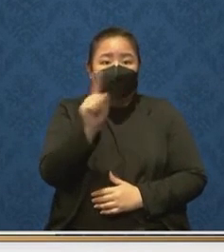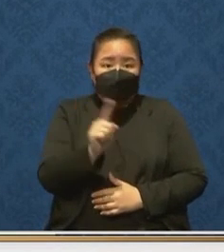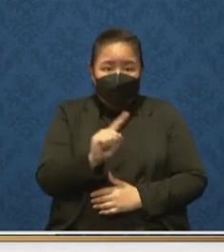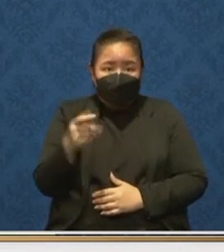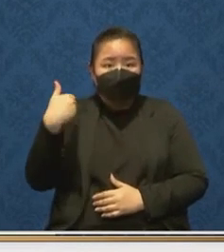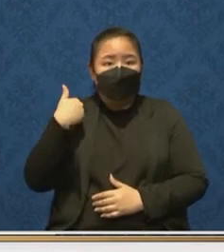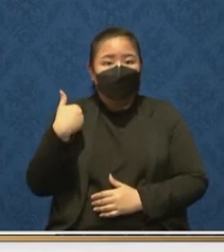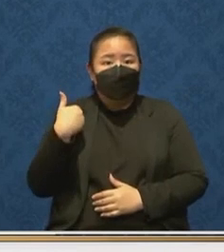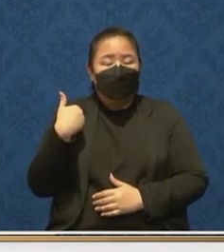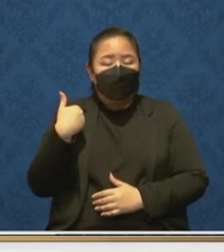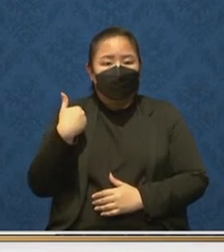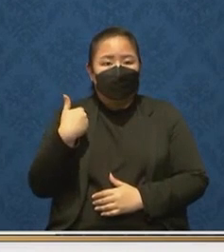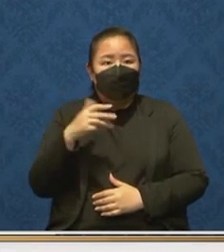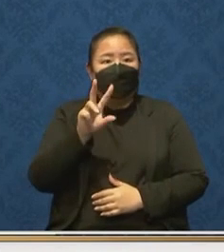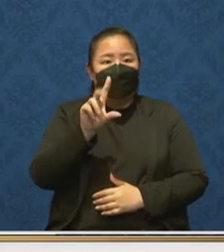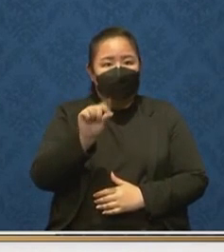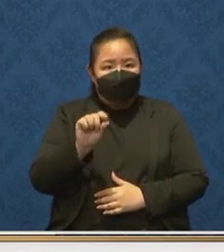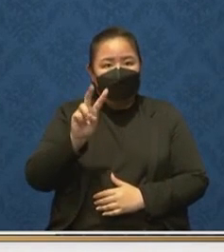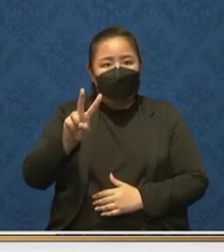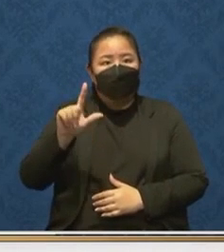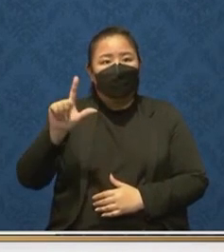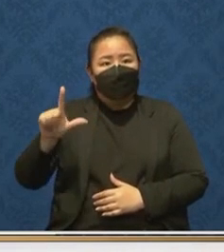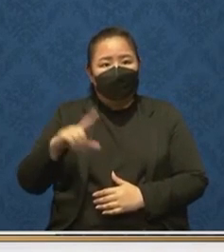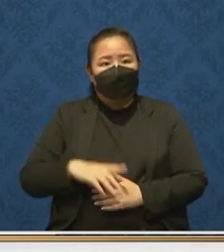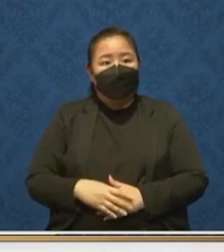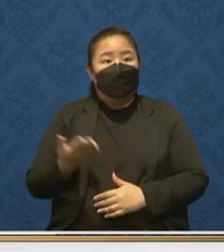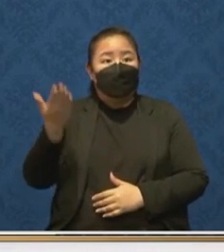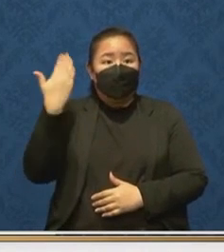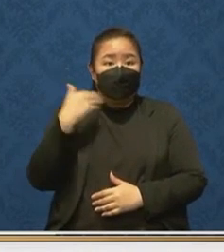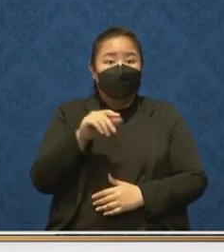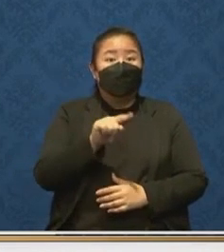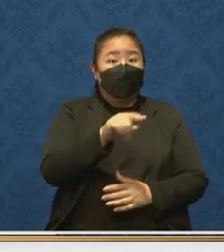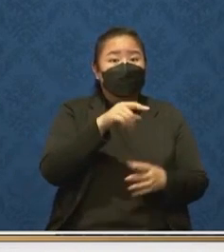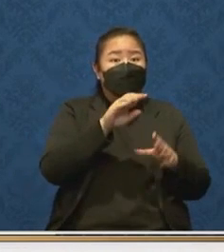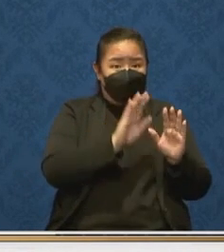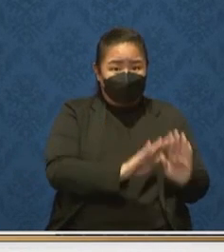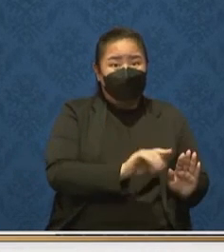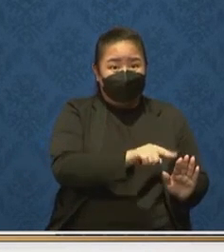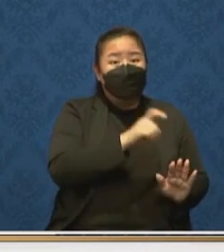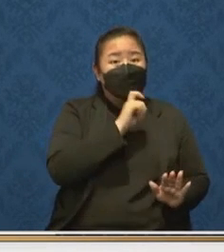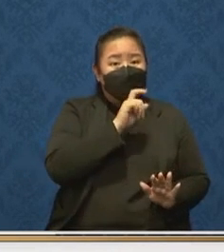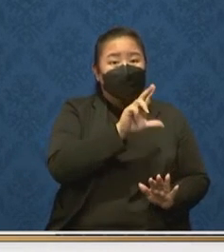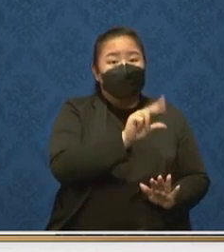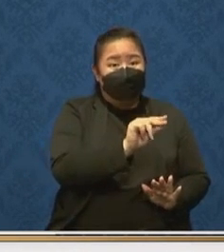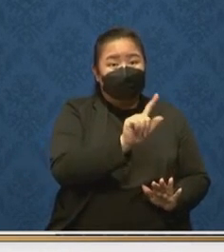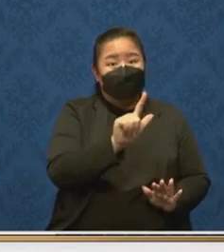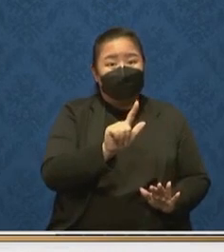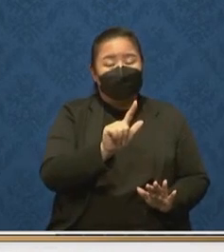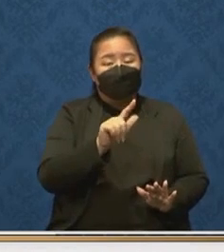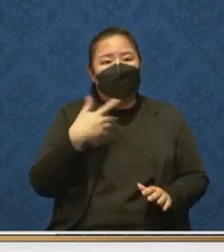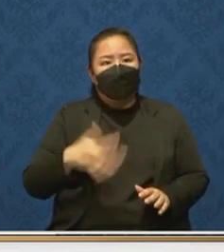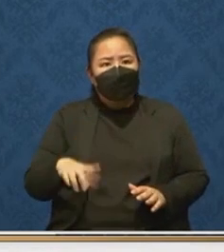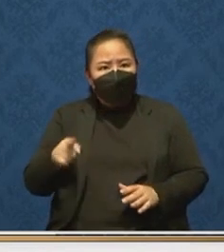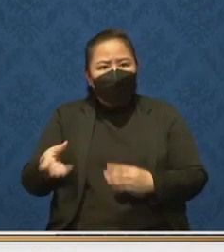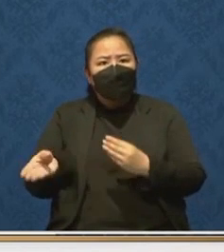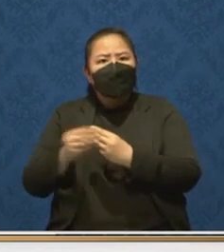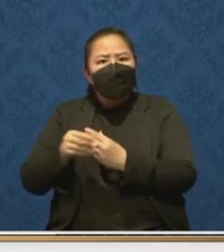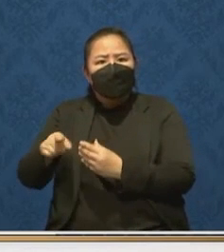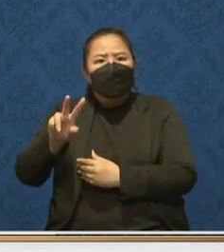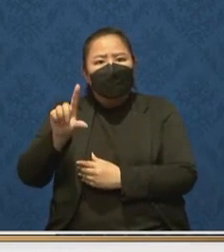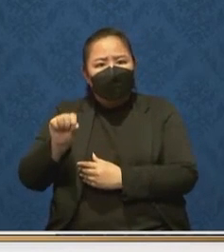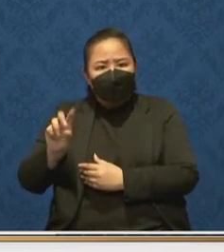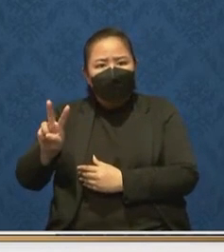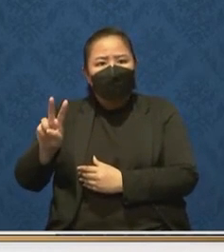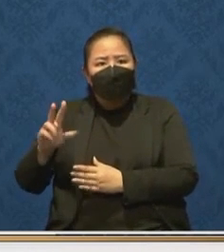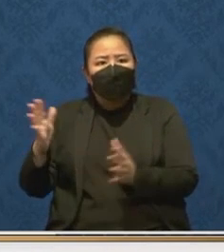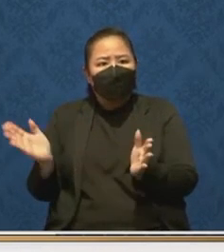เรๆอยู่อีก 22 ลานโดดของเดิมมค้างอยู่30 ล้โดดถ้ายอยเข้ามาอ 22 ล้โดนะครับก็เป็น